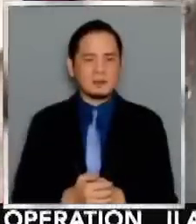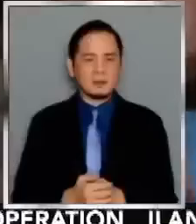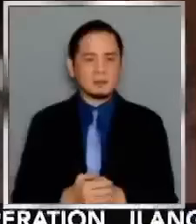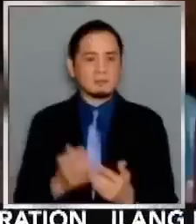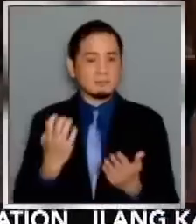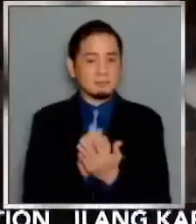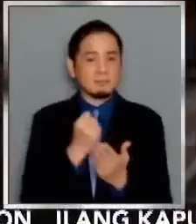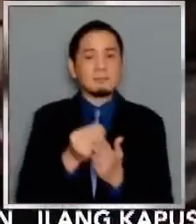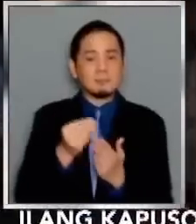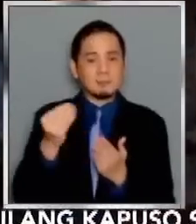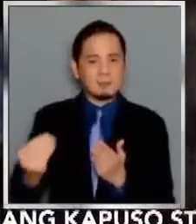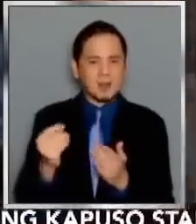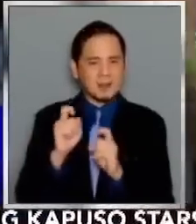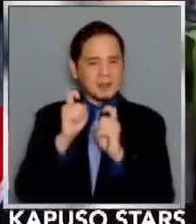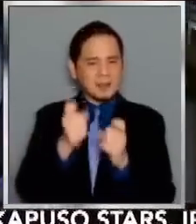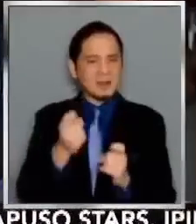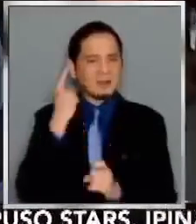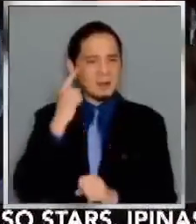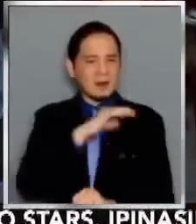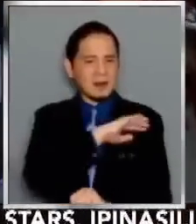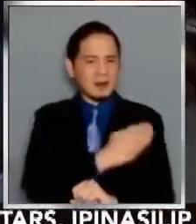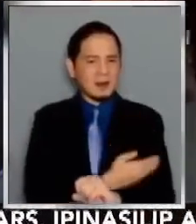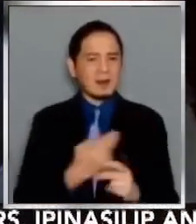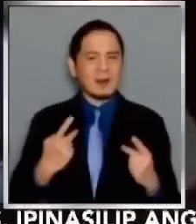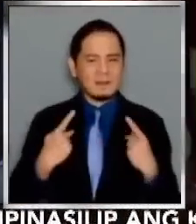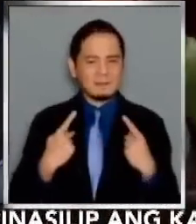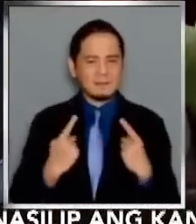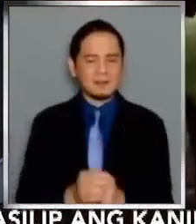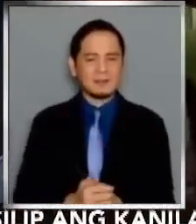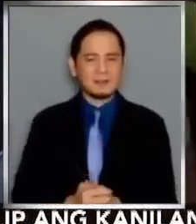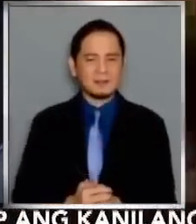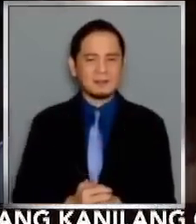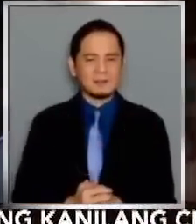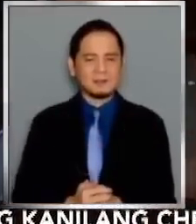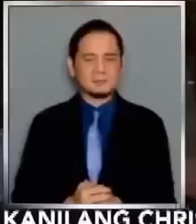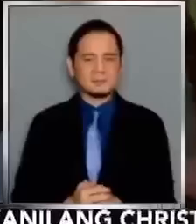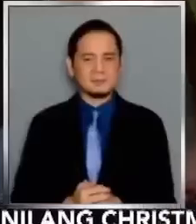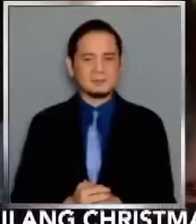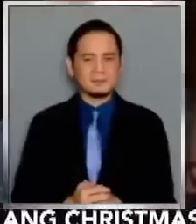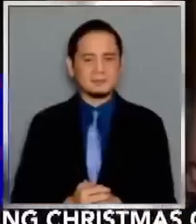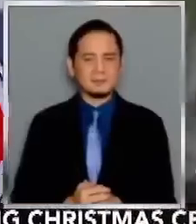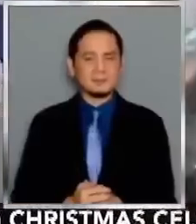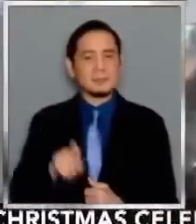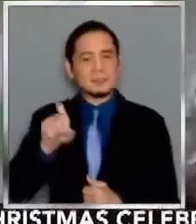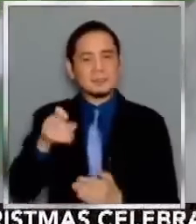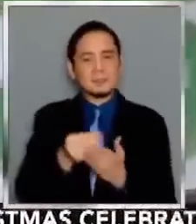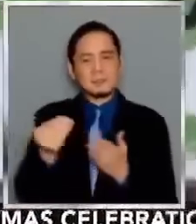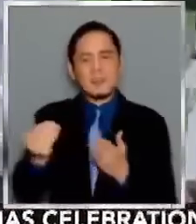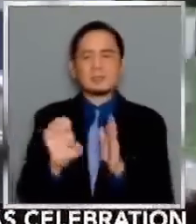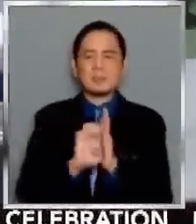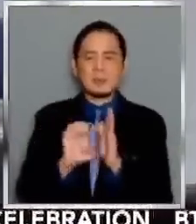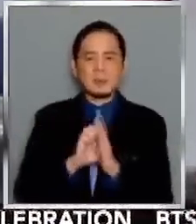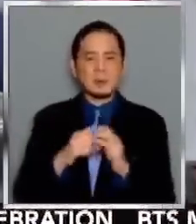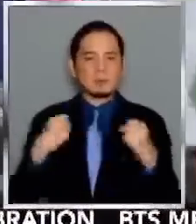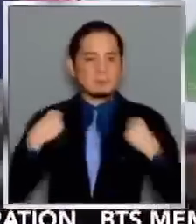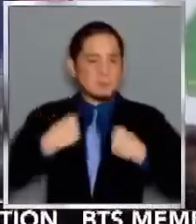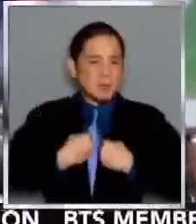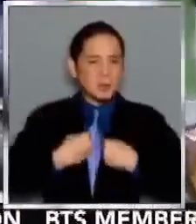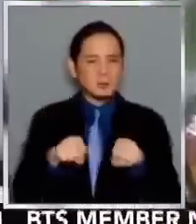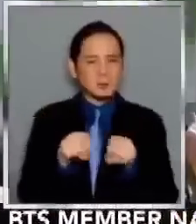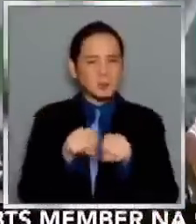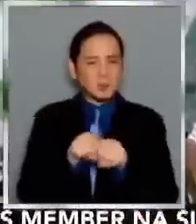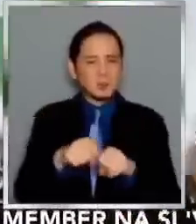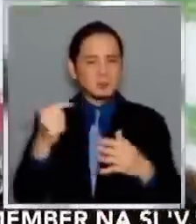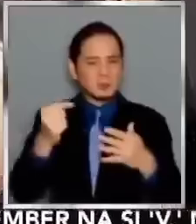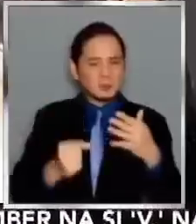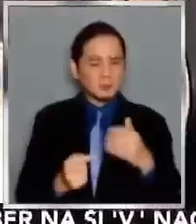anak. Halos karamihan yung gamit lang ng dalawang bata, bag, yung sapatos. Kung may mga nagla-last minute